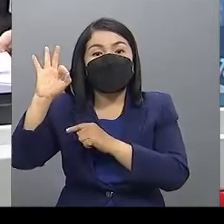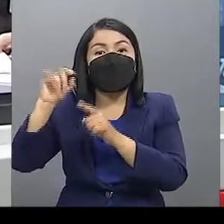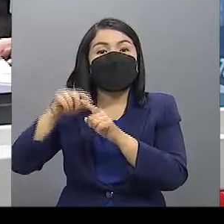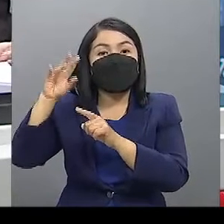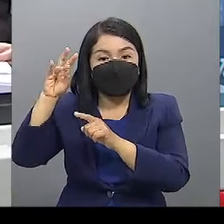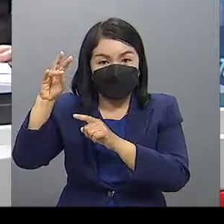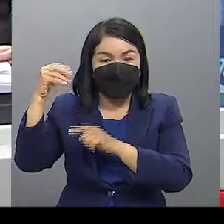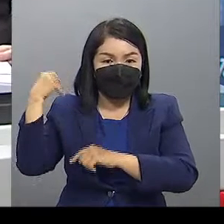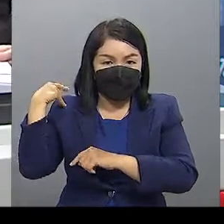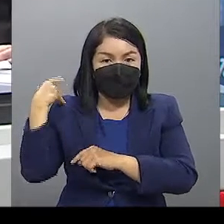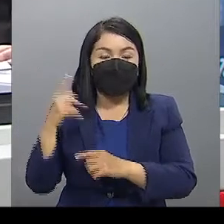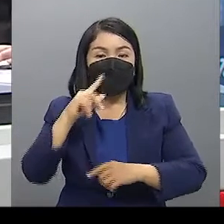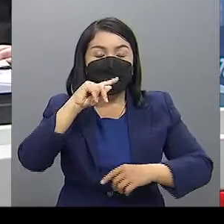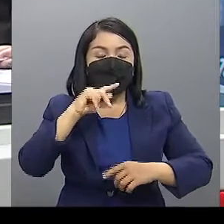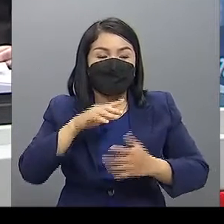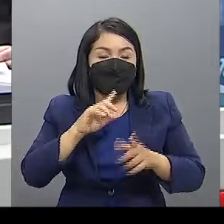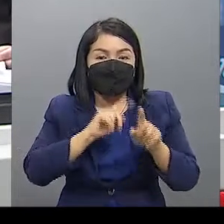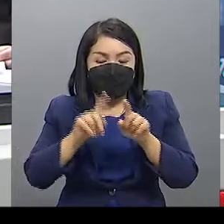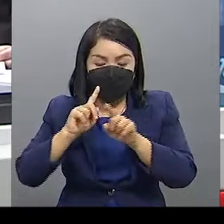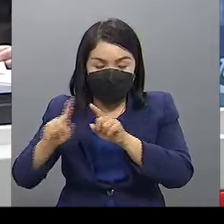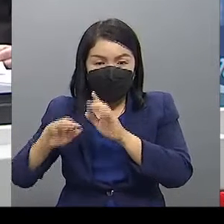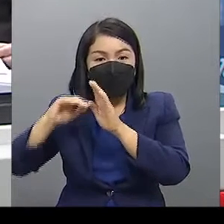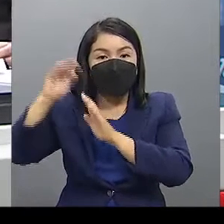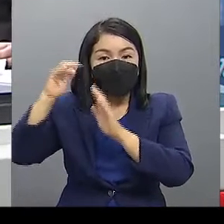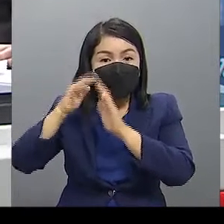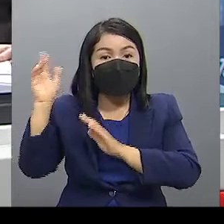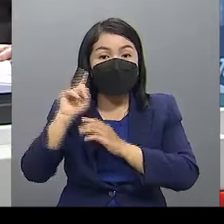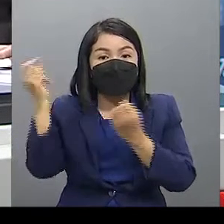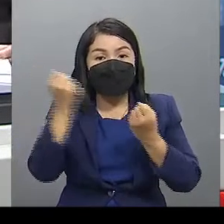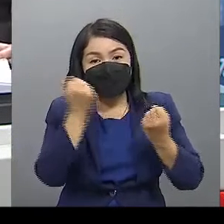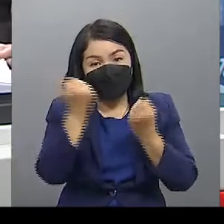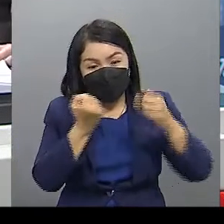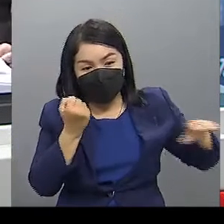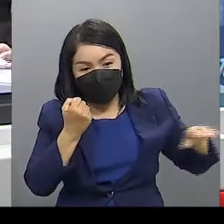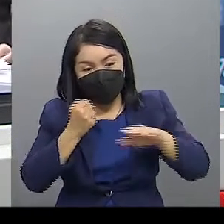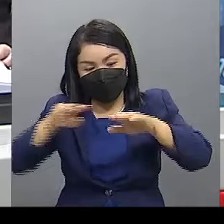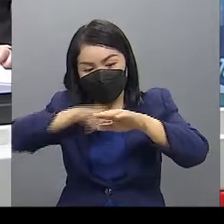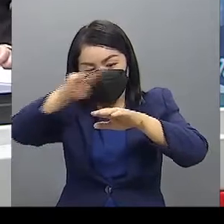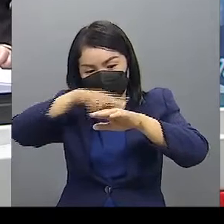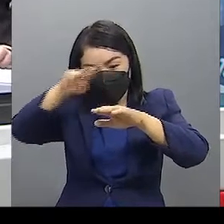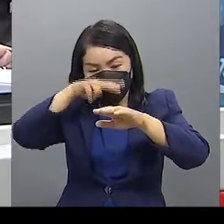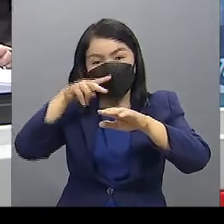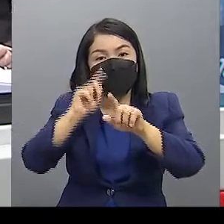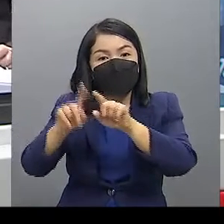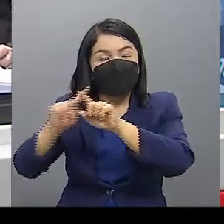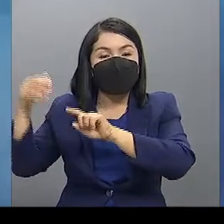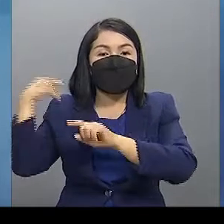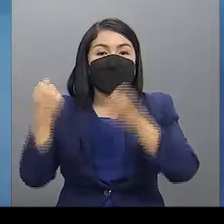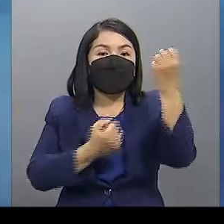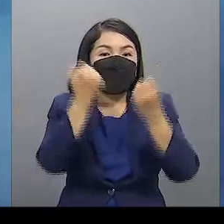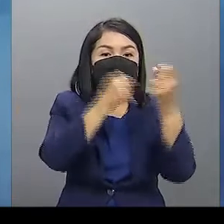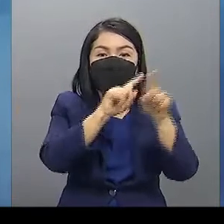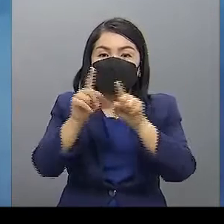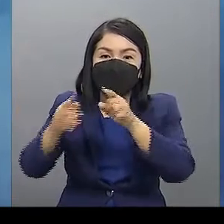ตอนนี้หลายจังหวัดทางภาคเหนือต้องตั้งด่านคัดกรองคนเดินทางเข้าพื้นที่เฝ้าระวังนะคะบนถนนหลักถนนรองส่วนผู้ป่วยโ